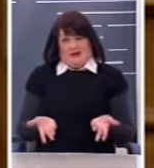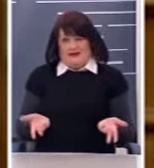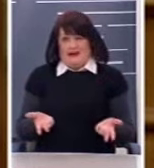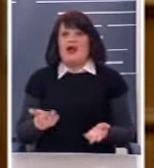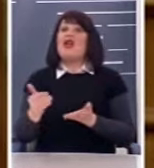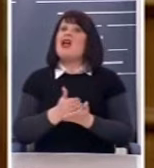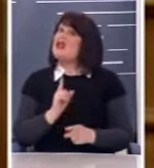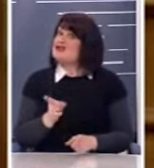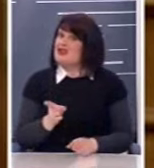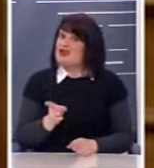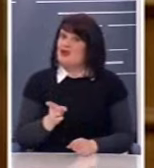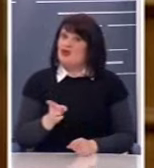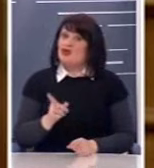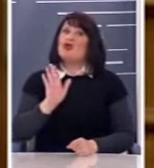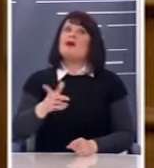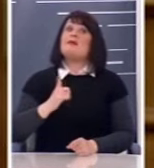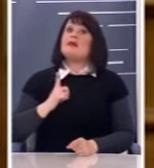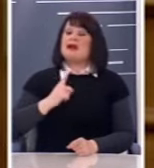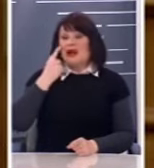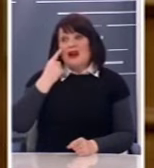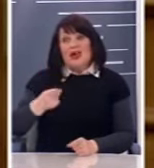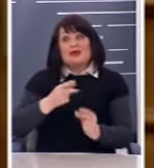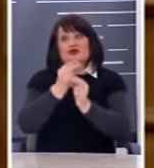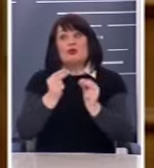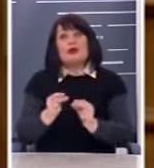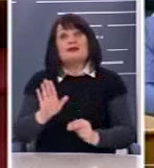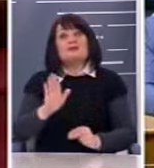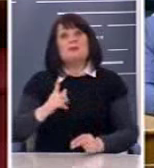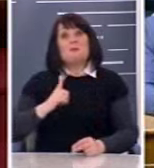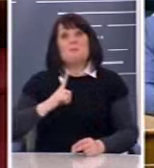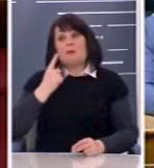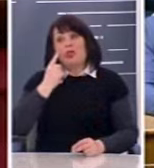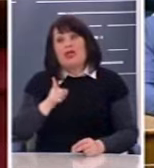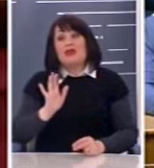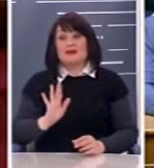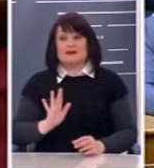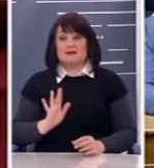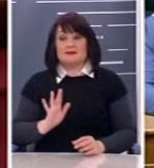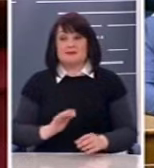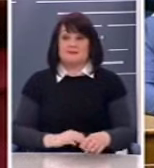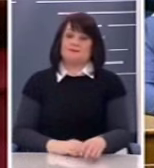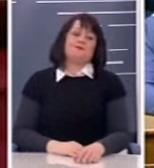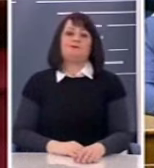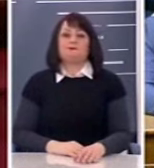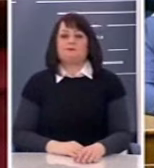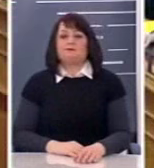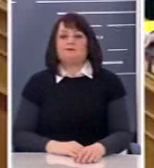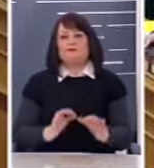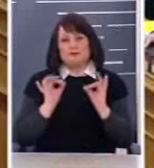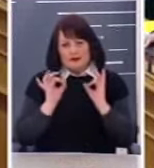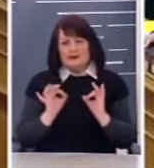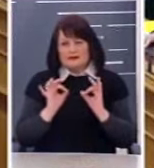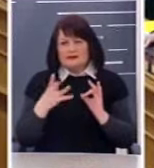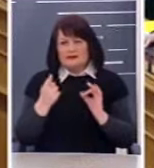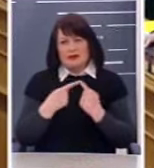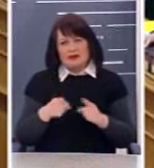Έχετε άδικο. Περιμένετε λοιπόν και θα δείτε. Περιμένετε και θα δείτε. Αλλά βεβαίως, εντάξει, εδώ υπάρχει μια